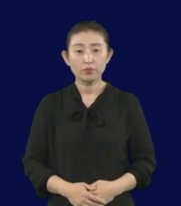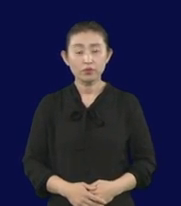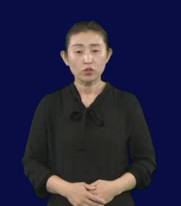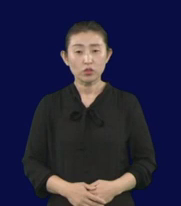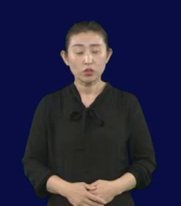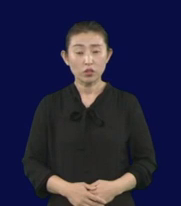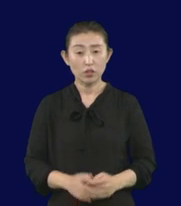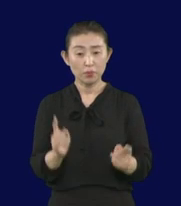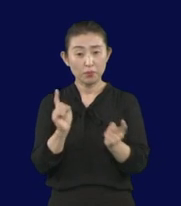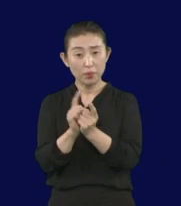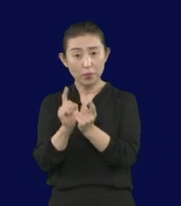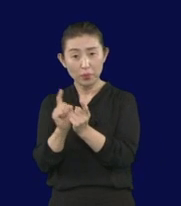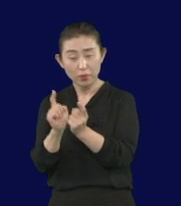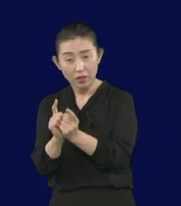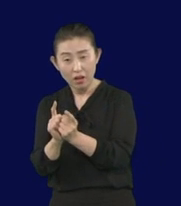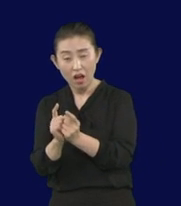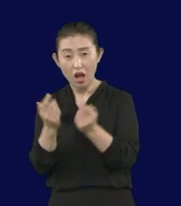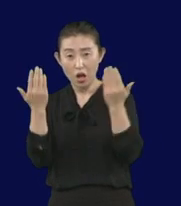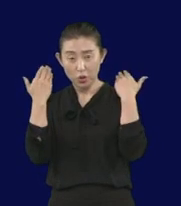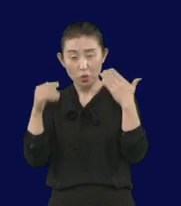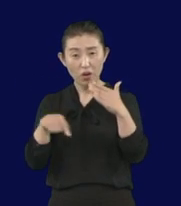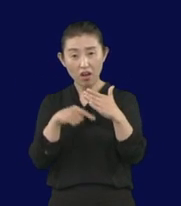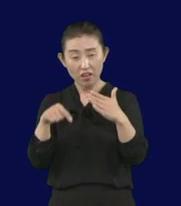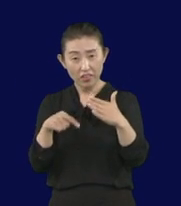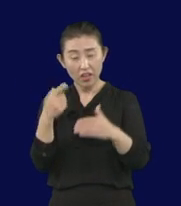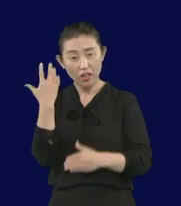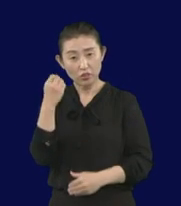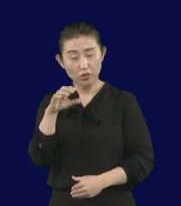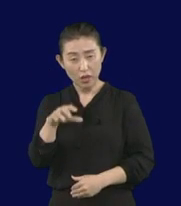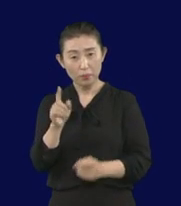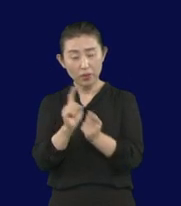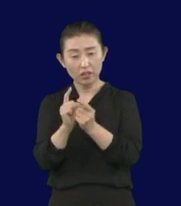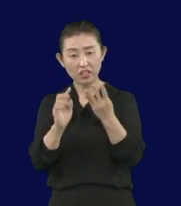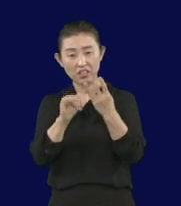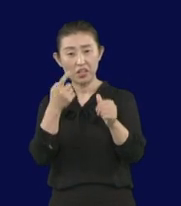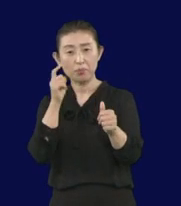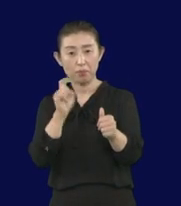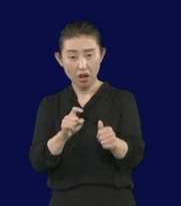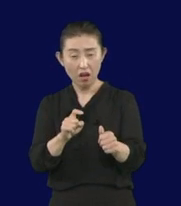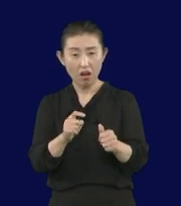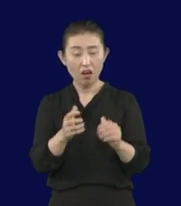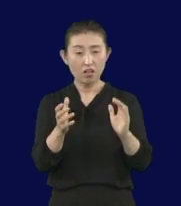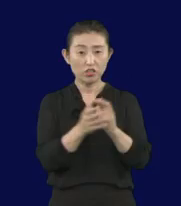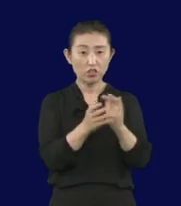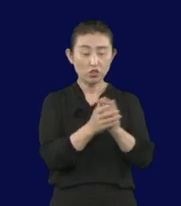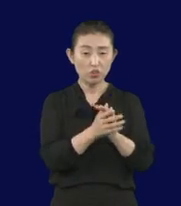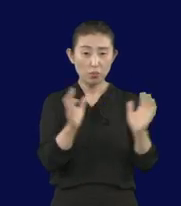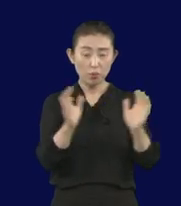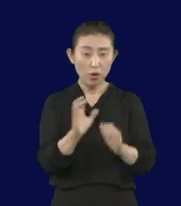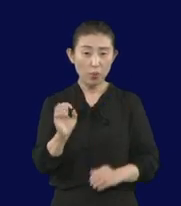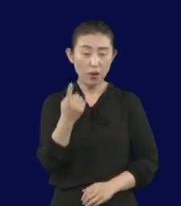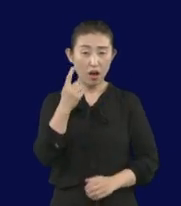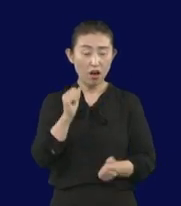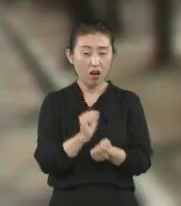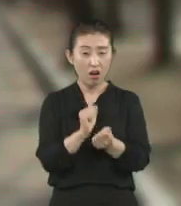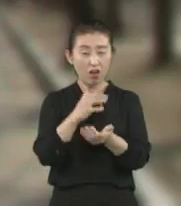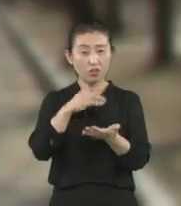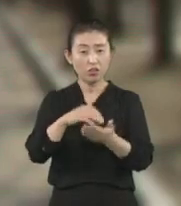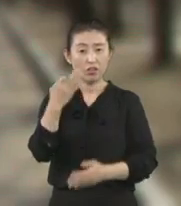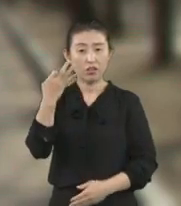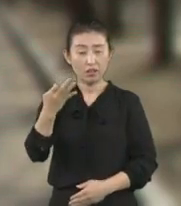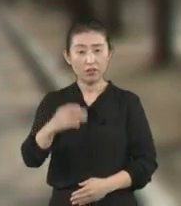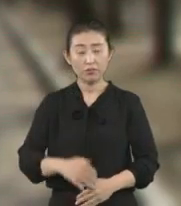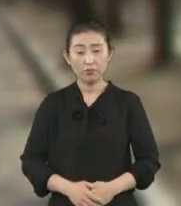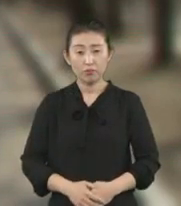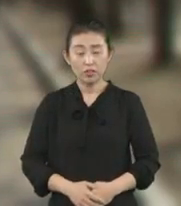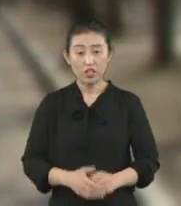이후 이들과 교내 강의실과 기숙사 등에서 접촉한 4명이 추가돼 친구 모임발 확진자는 14명으로 늘었습니다.